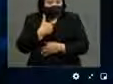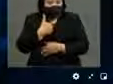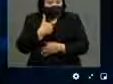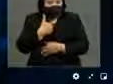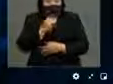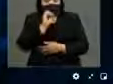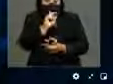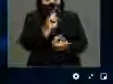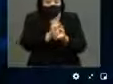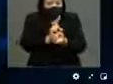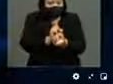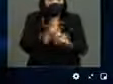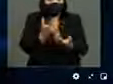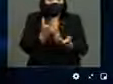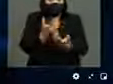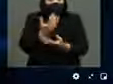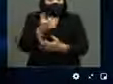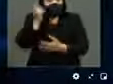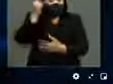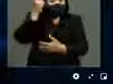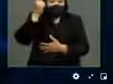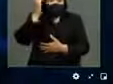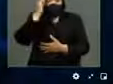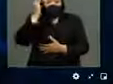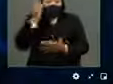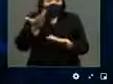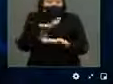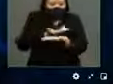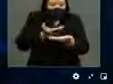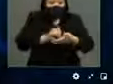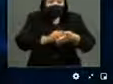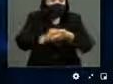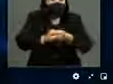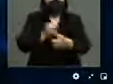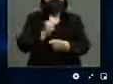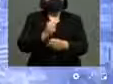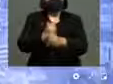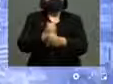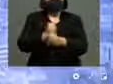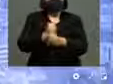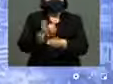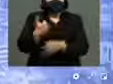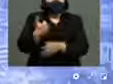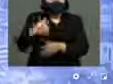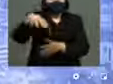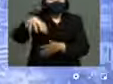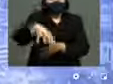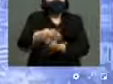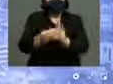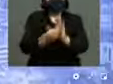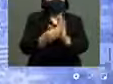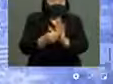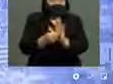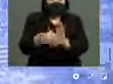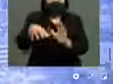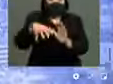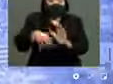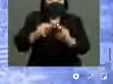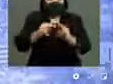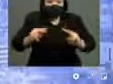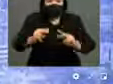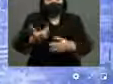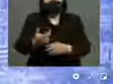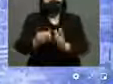ก็เข้าไปร่วมมือกับทางสำนักงานเขตนะครับสำนักอนามัยของกทม